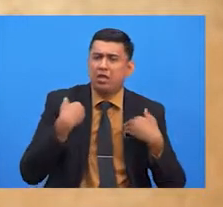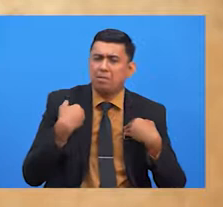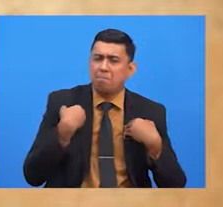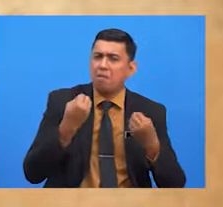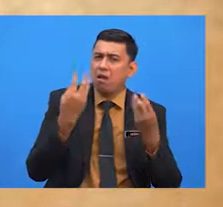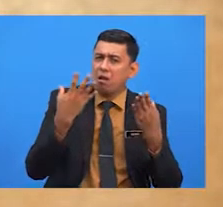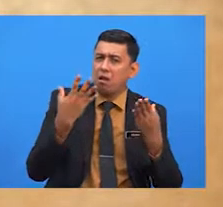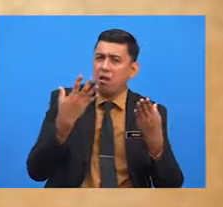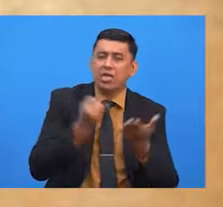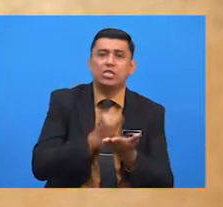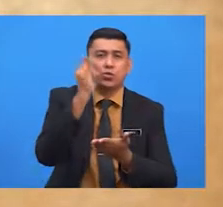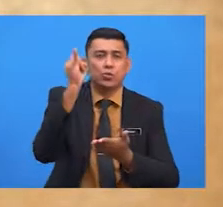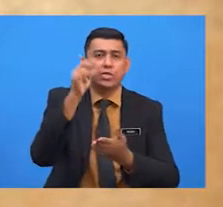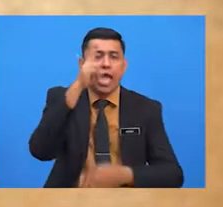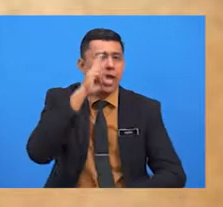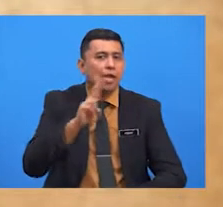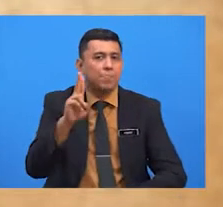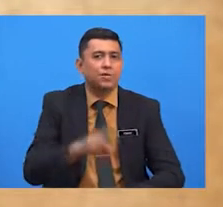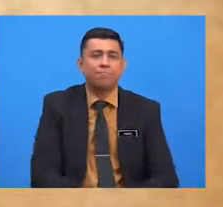agama pada masa tersebut.